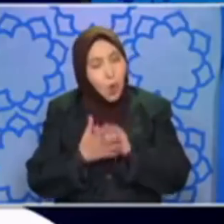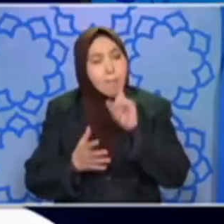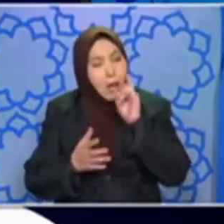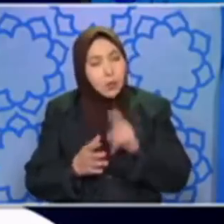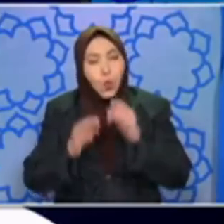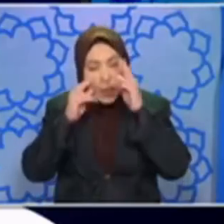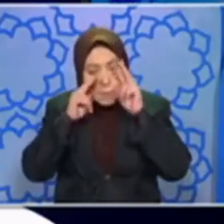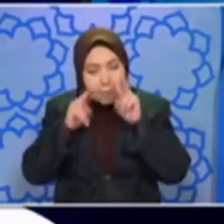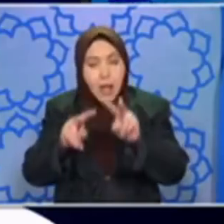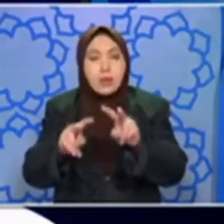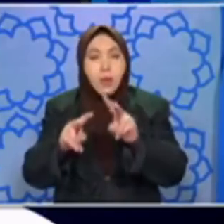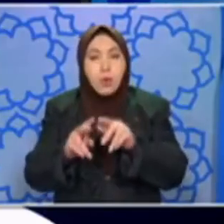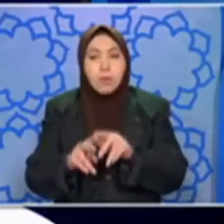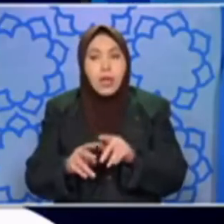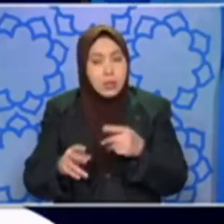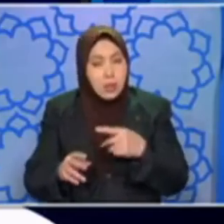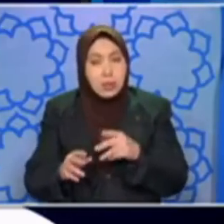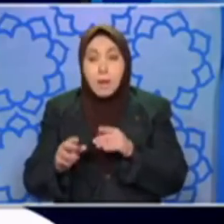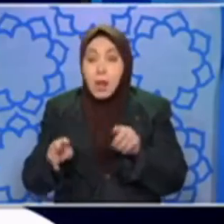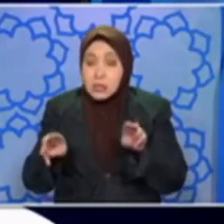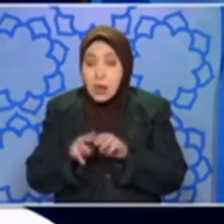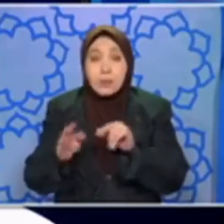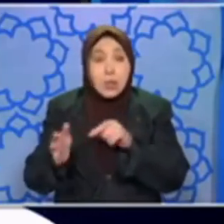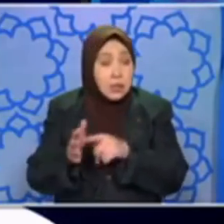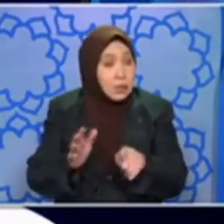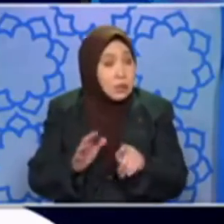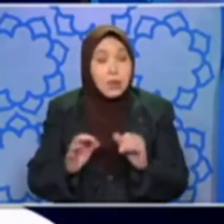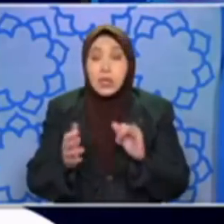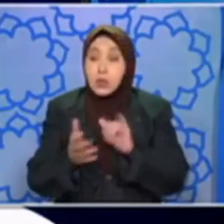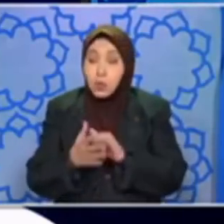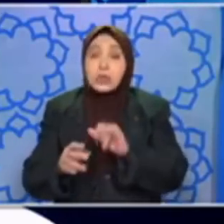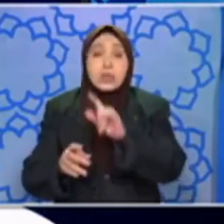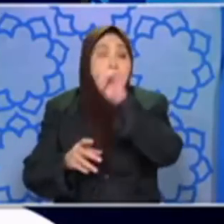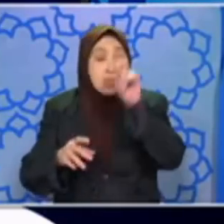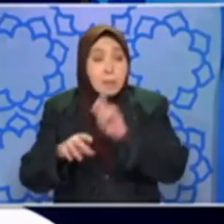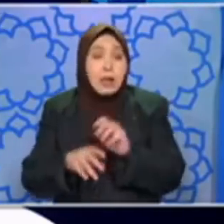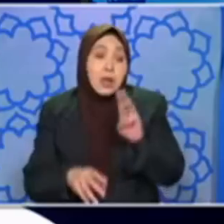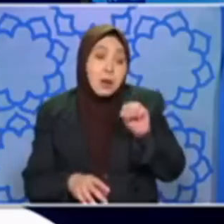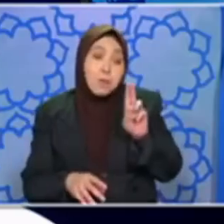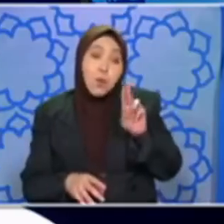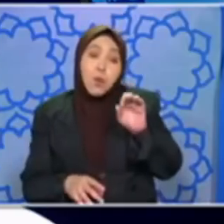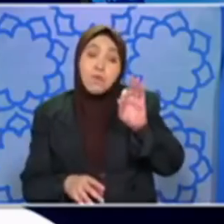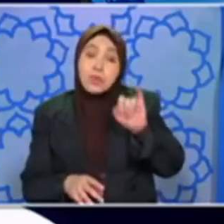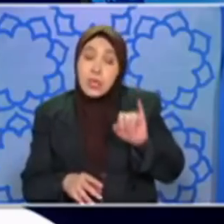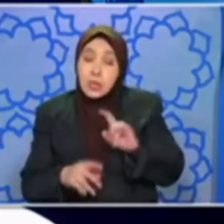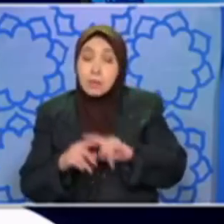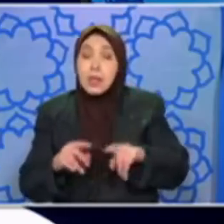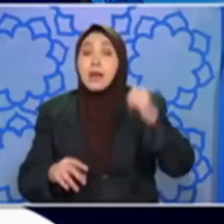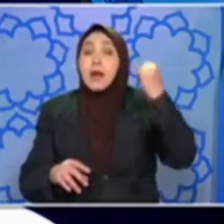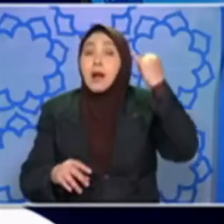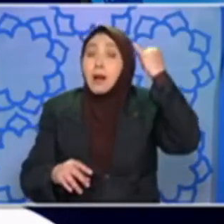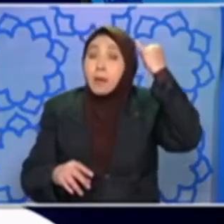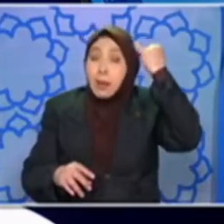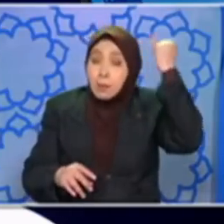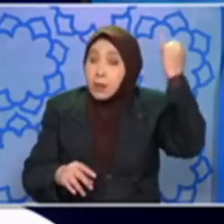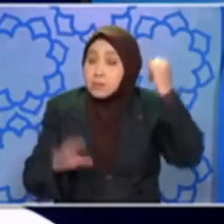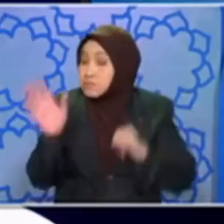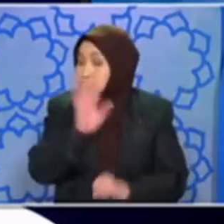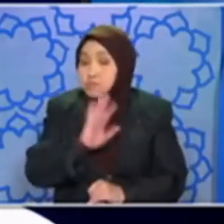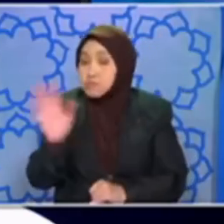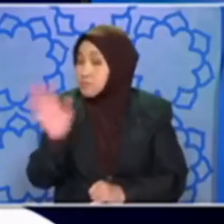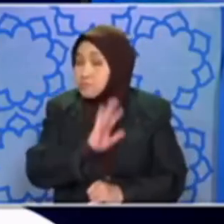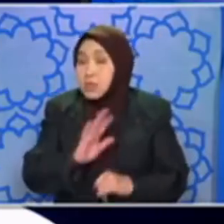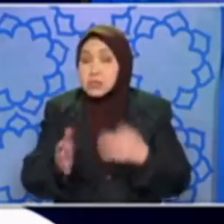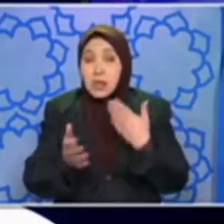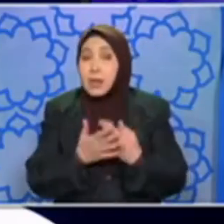itu kalau ada yang kata hukum macam ni, itu kita tanya kepada mufti lah, ya. Tapi ideanya ialah jangan sampai